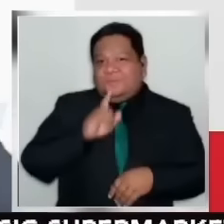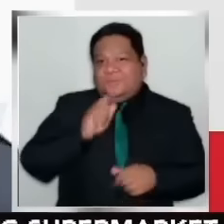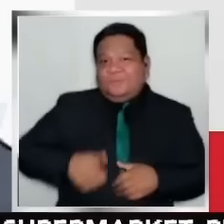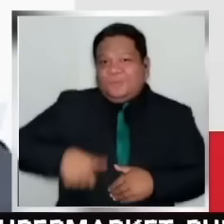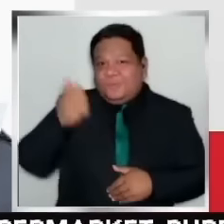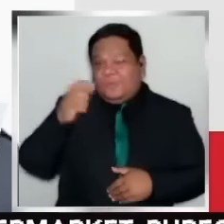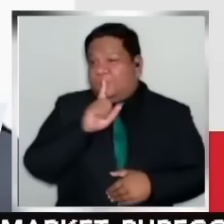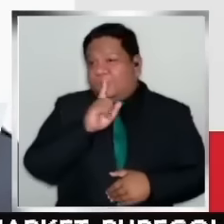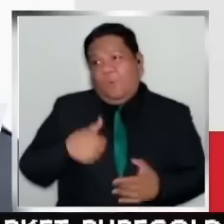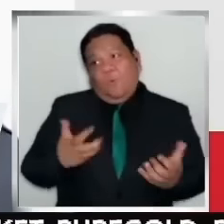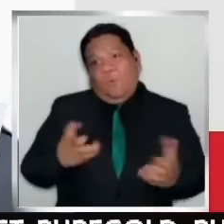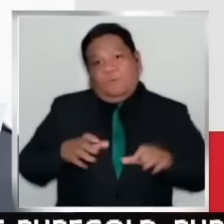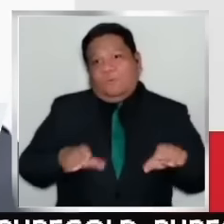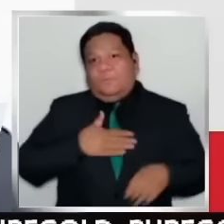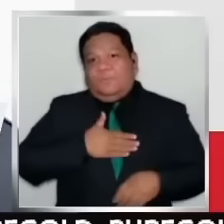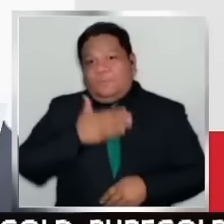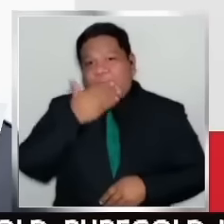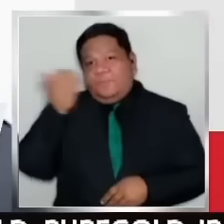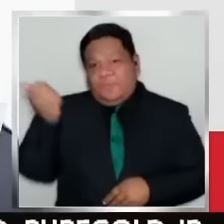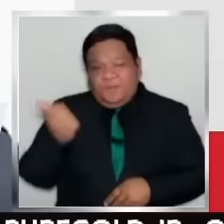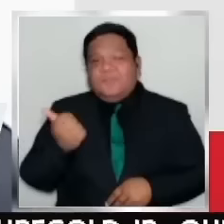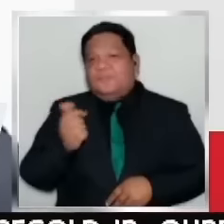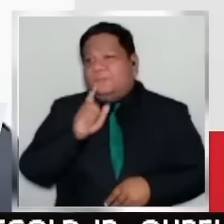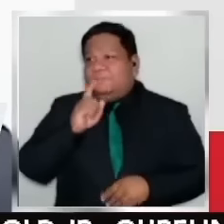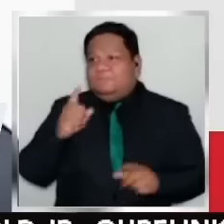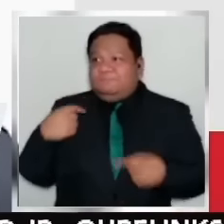ko. So from 2019,